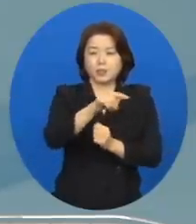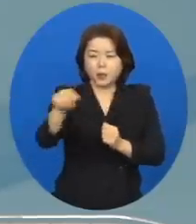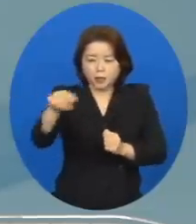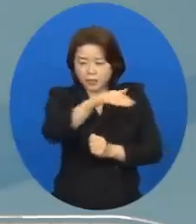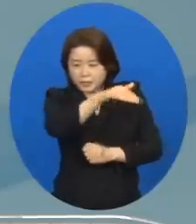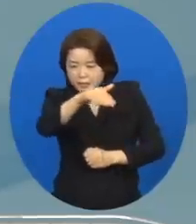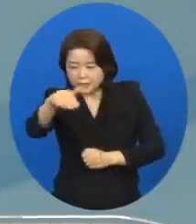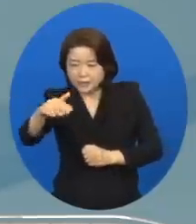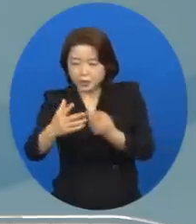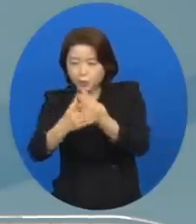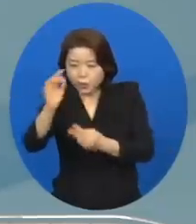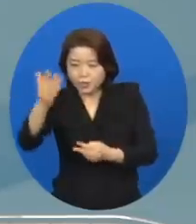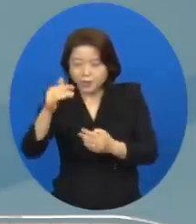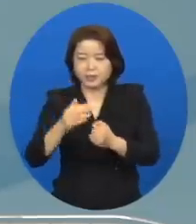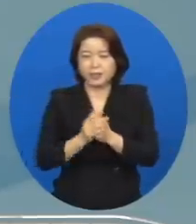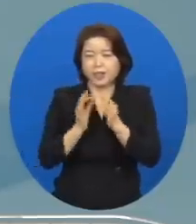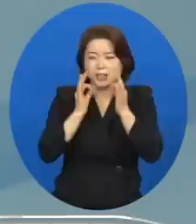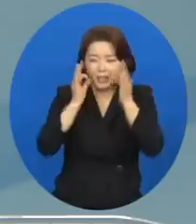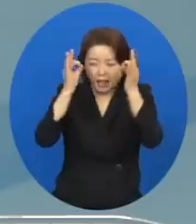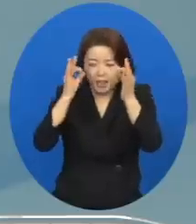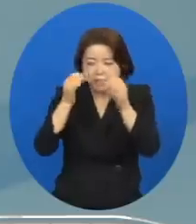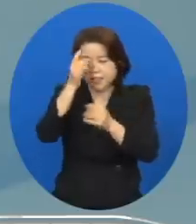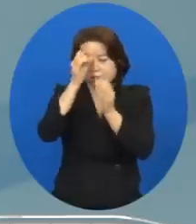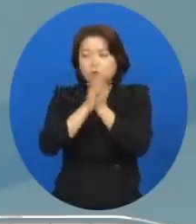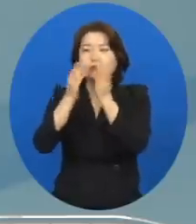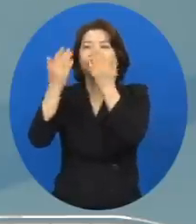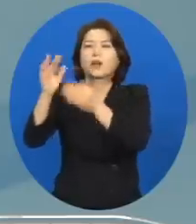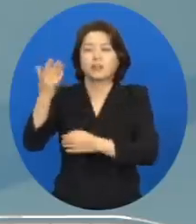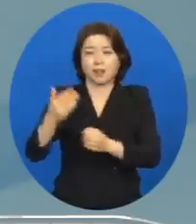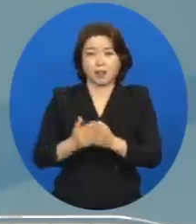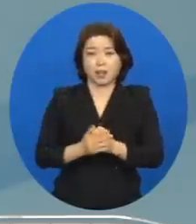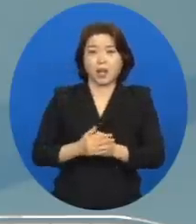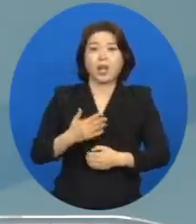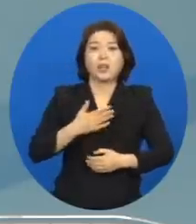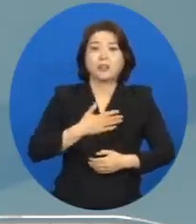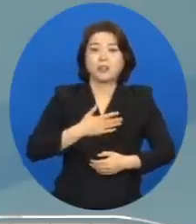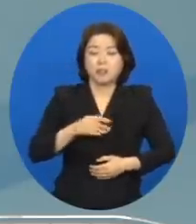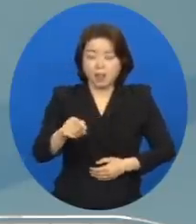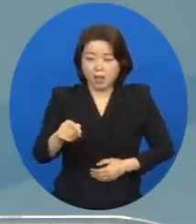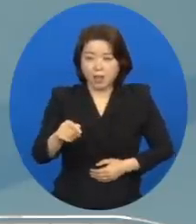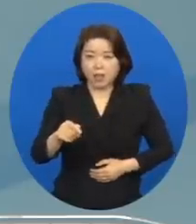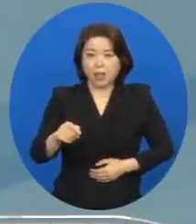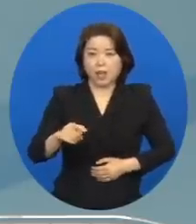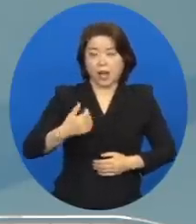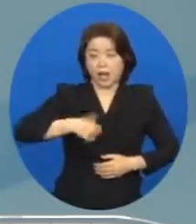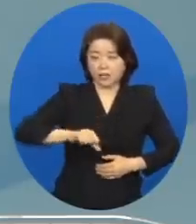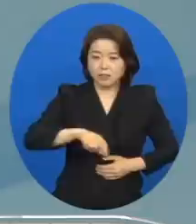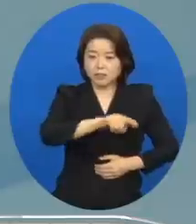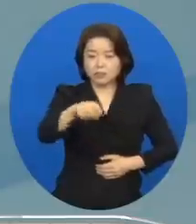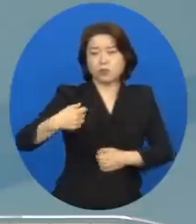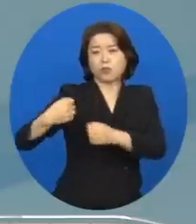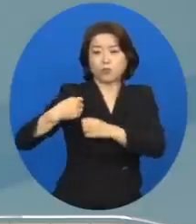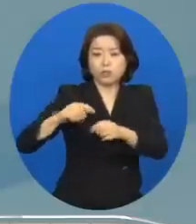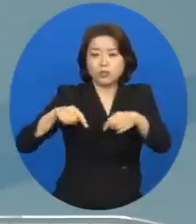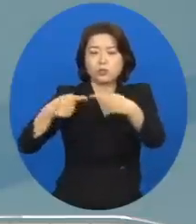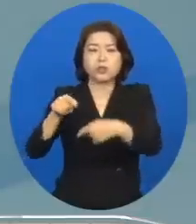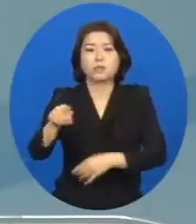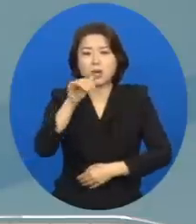됩니다. 왜냐하면 내 사랑하는 아들이 그 군인 중에 한 사람이 있어요.